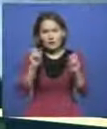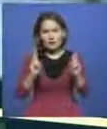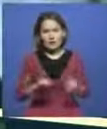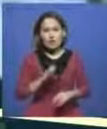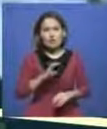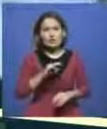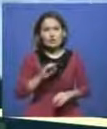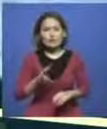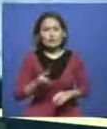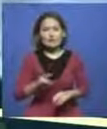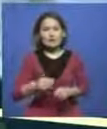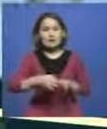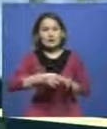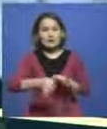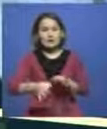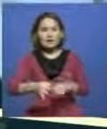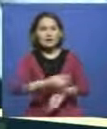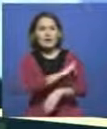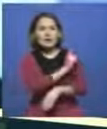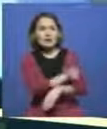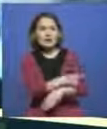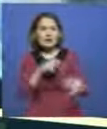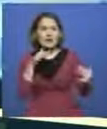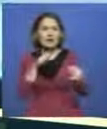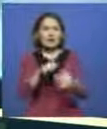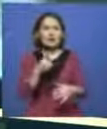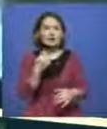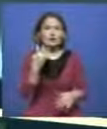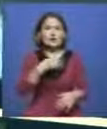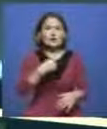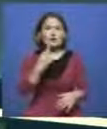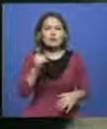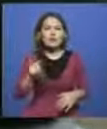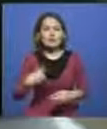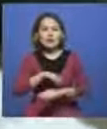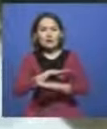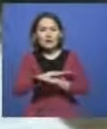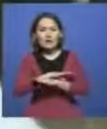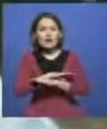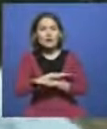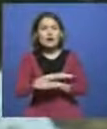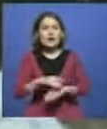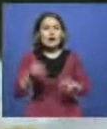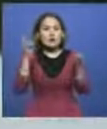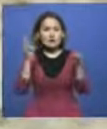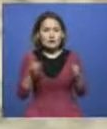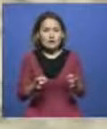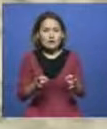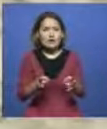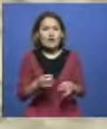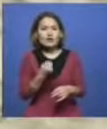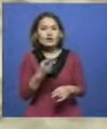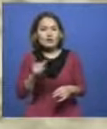Суданның батыс Кардафан мұнайлы аймағында болған қарулы қақтығыстан 141 адам көз жұмды. Ал жараланғандар туралы әзірге нақты ақпарат